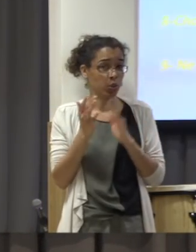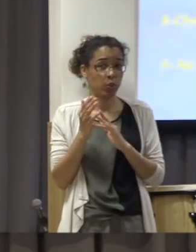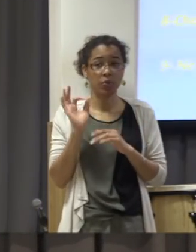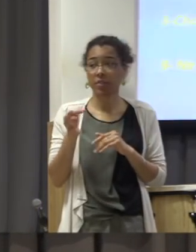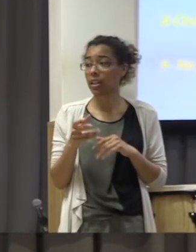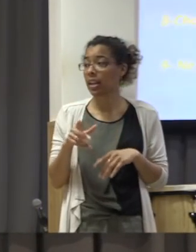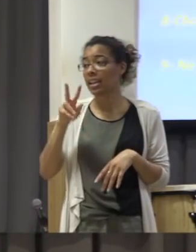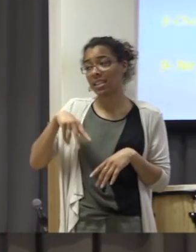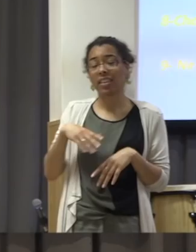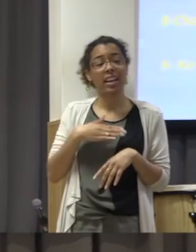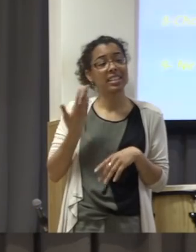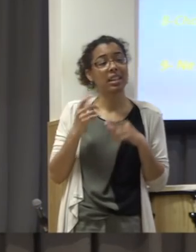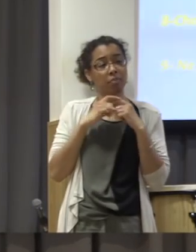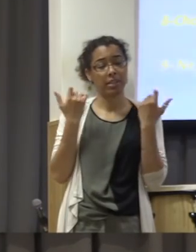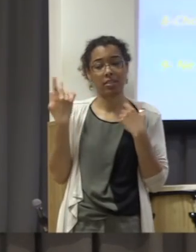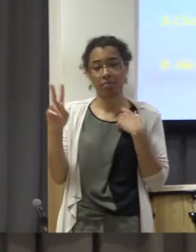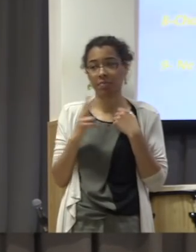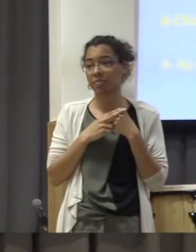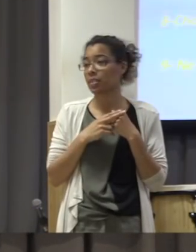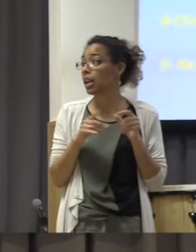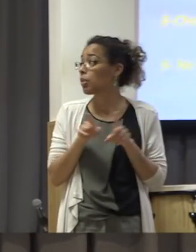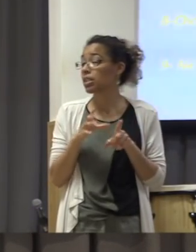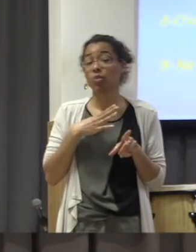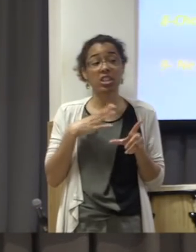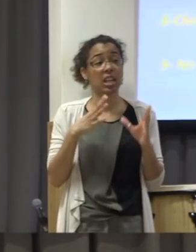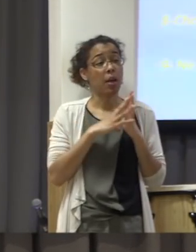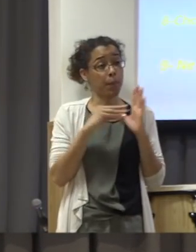pasteur. Mais j'ai un modèle.